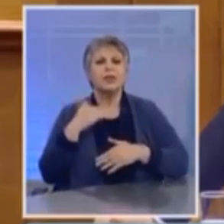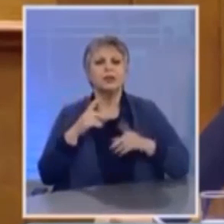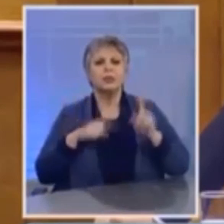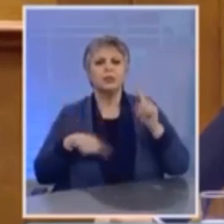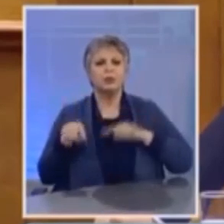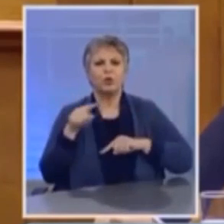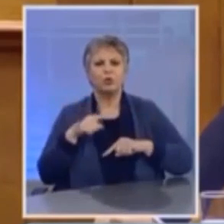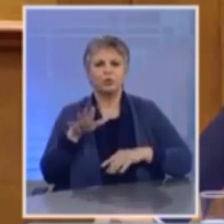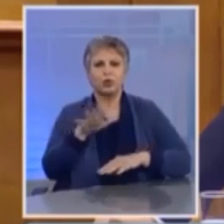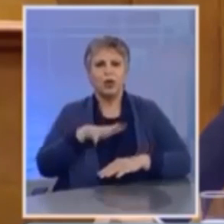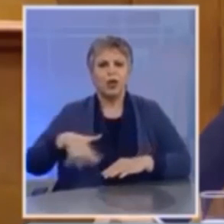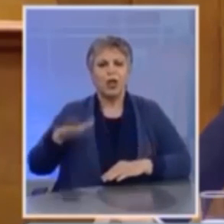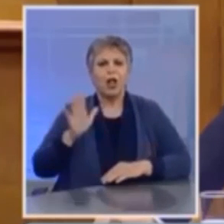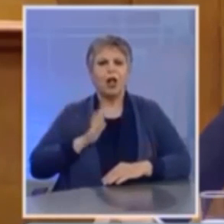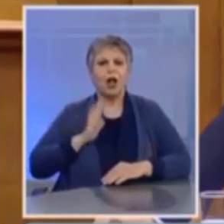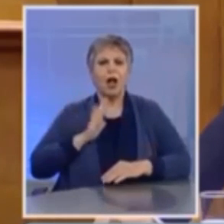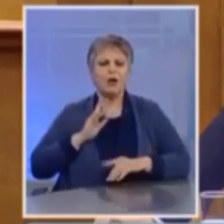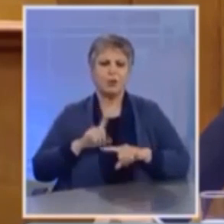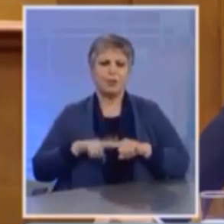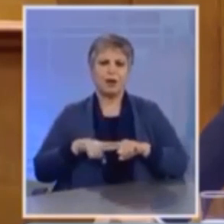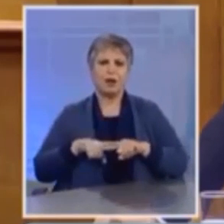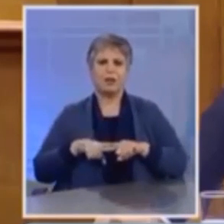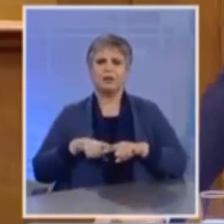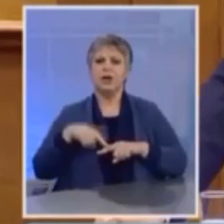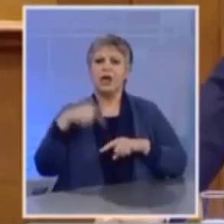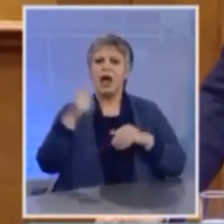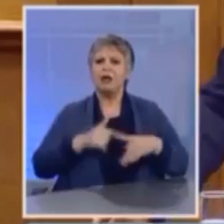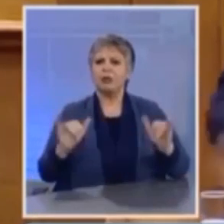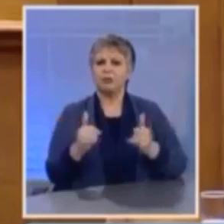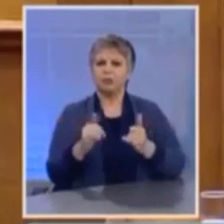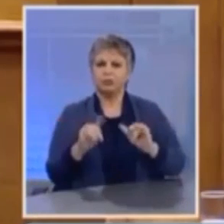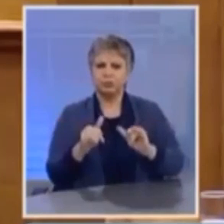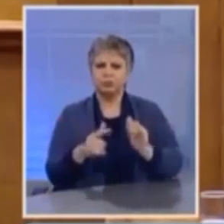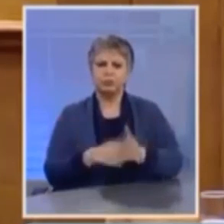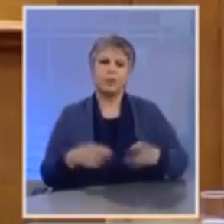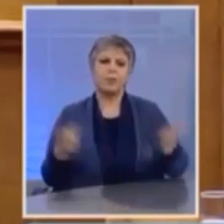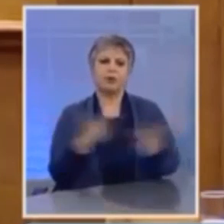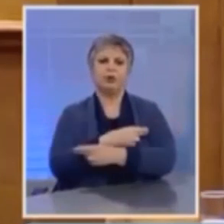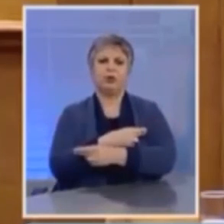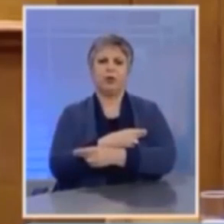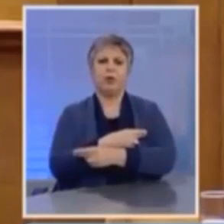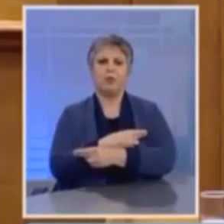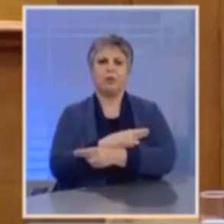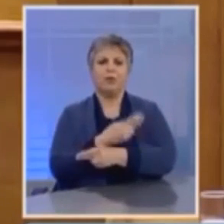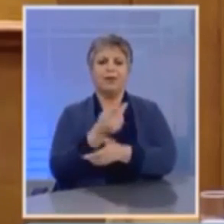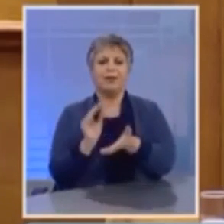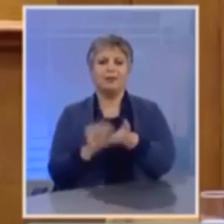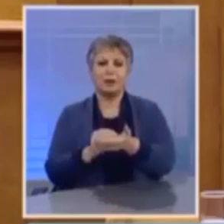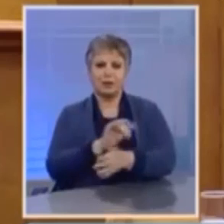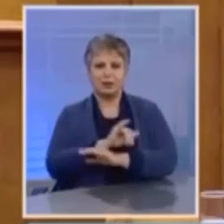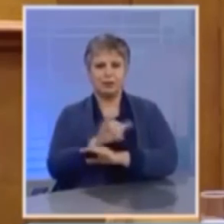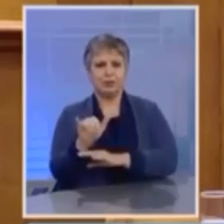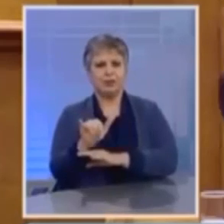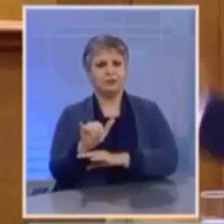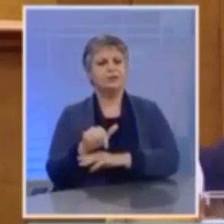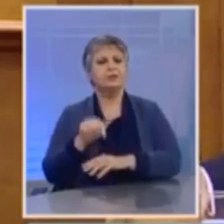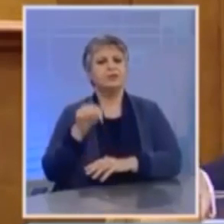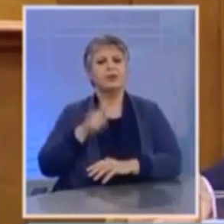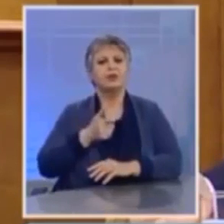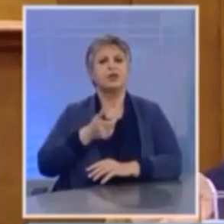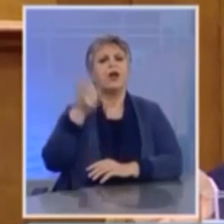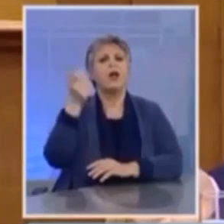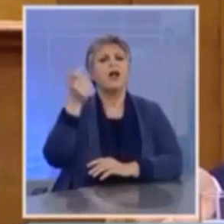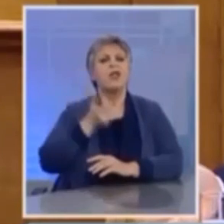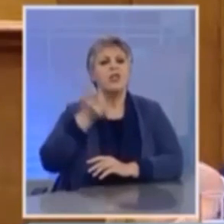το παιχνιδάκι αυτό πρέπει να τελειώσει οριστικά. Είτε τα θαλασσοδάνεια αφορούν τα χρεοκοπημένα